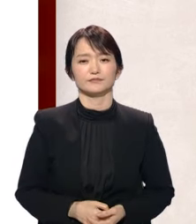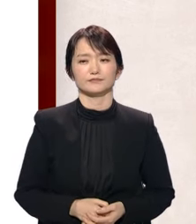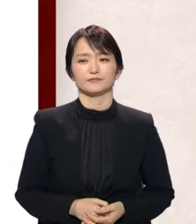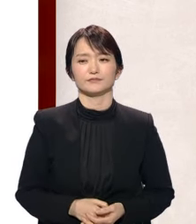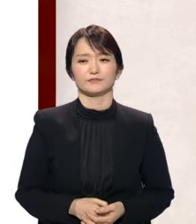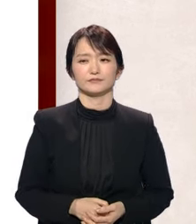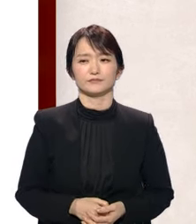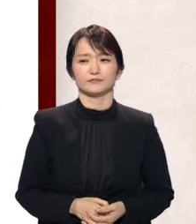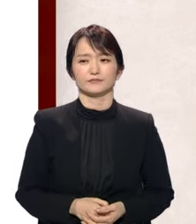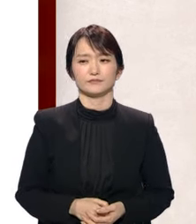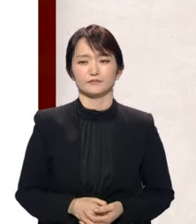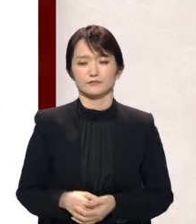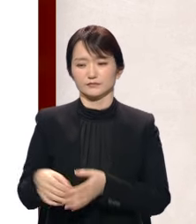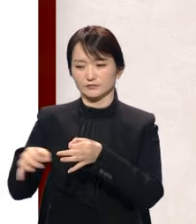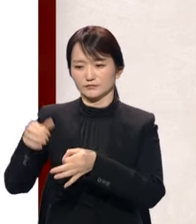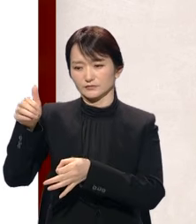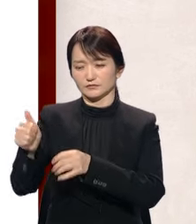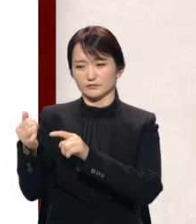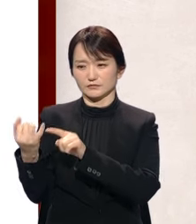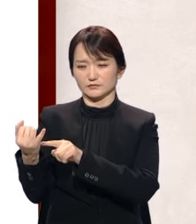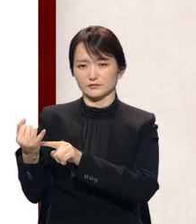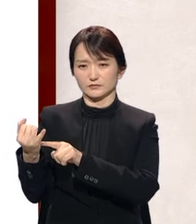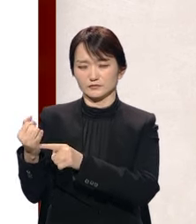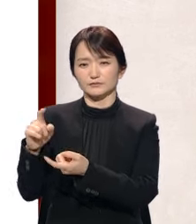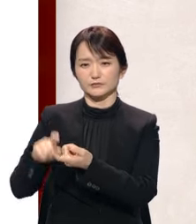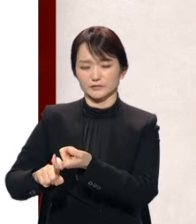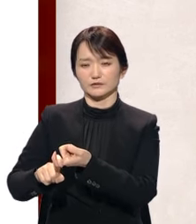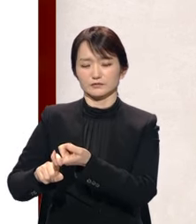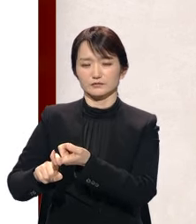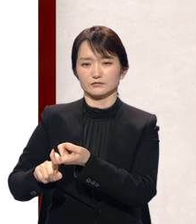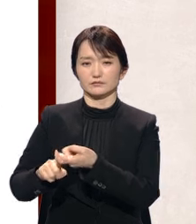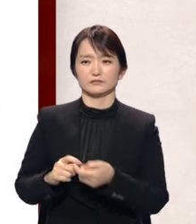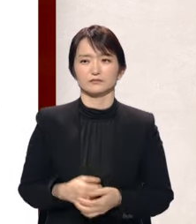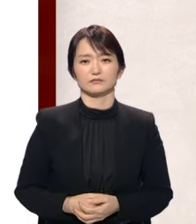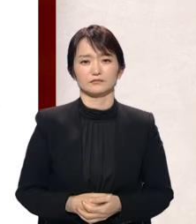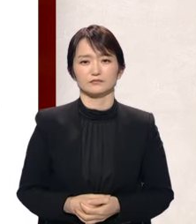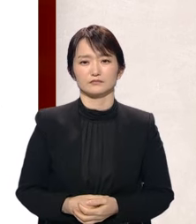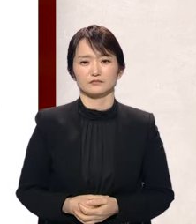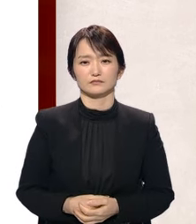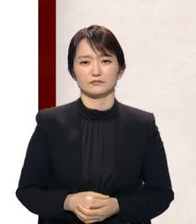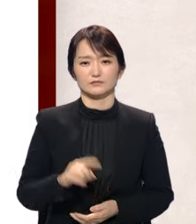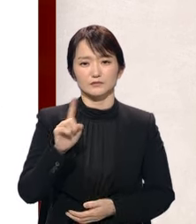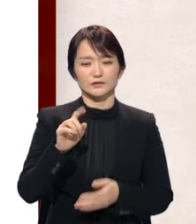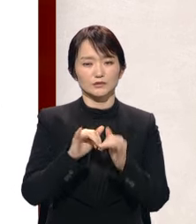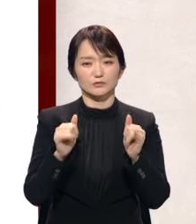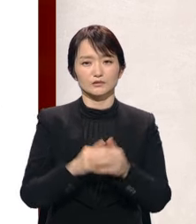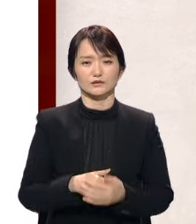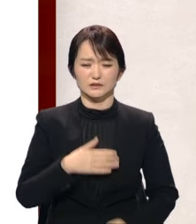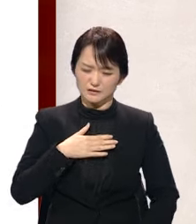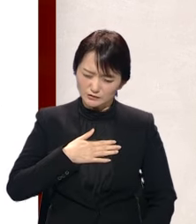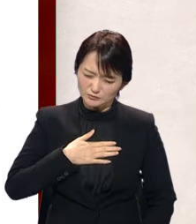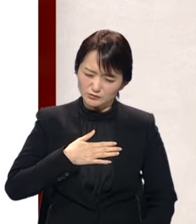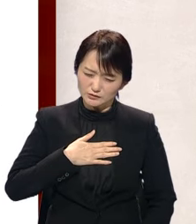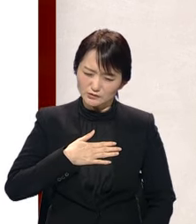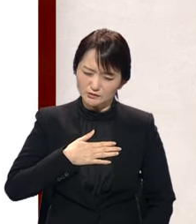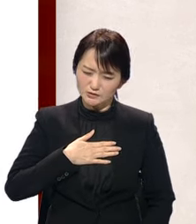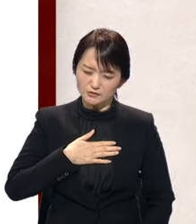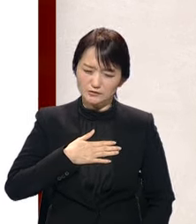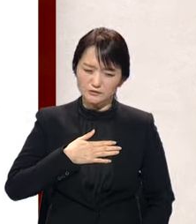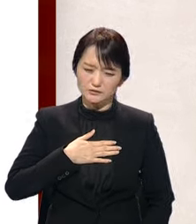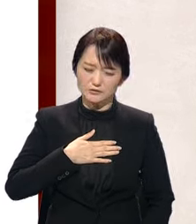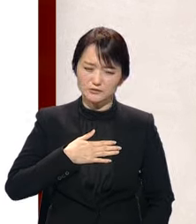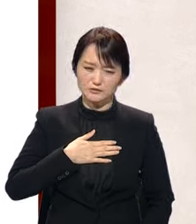저는 뭐 사장님 편을 들지 않을 수가 없을 것 같고. 이거는 뭐 아까 어떤 분은 기분이다 어쩌고 그러는데 그건 아닌 것 같아요 저는. 진짜.